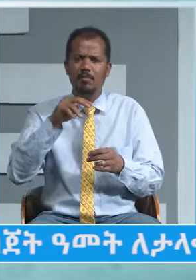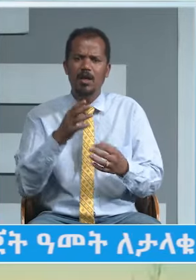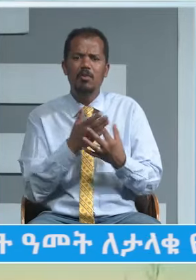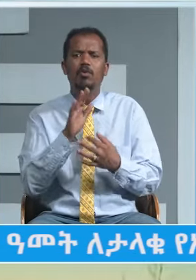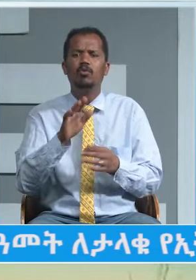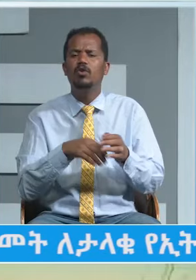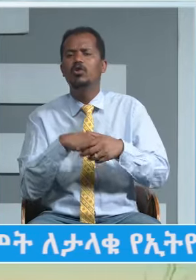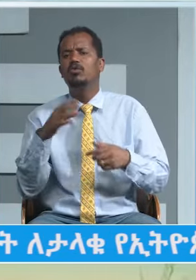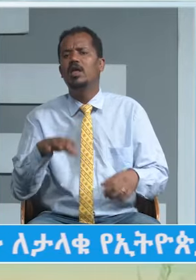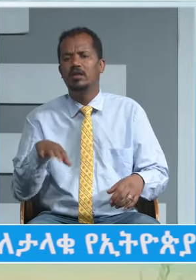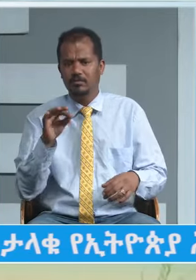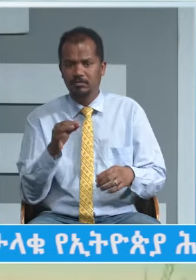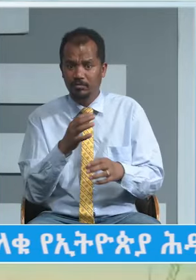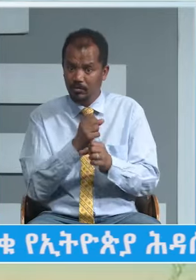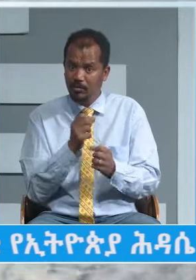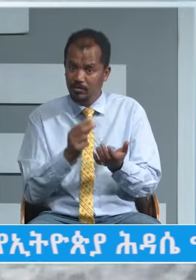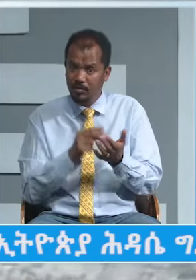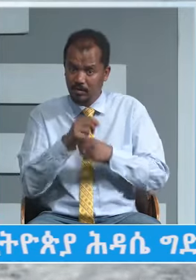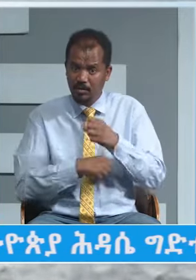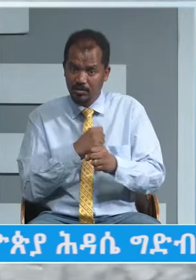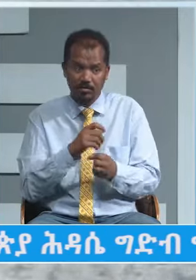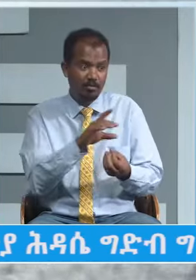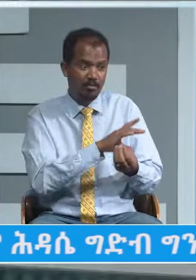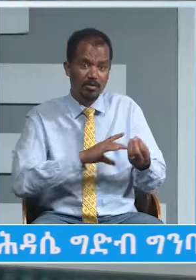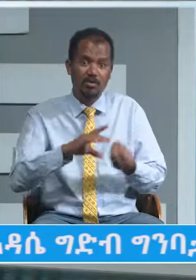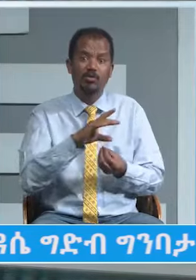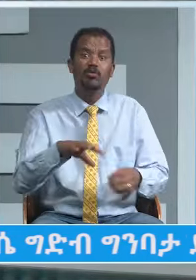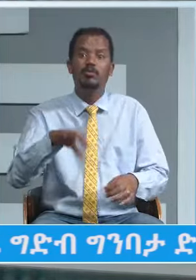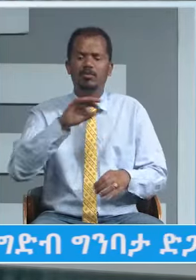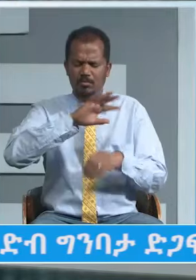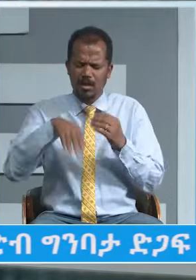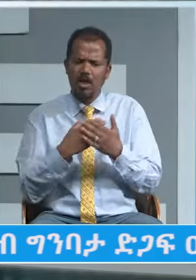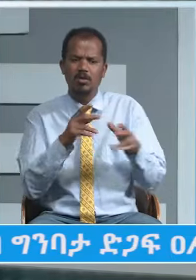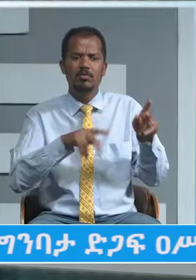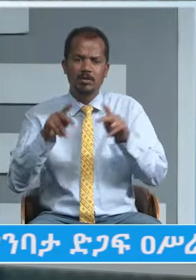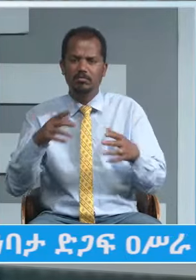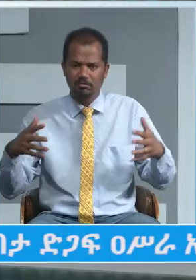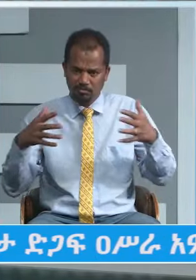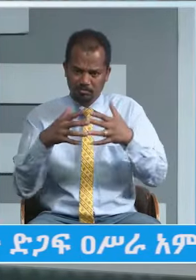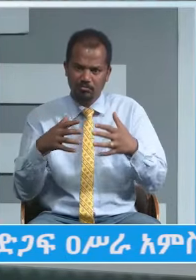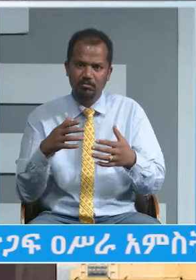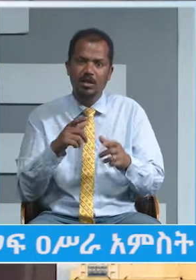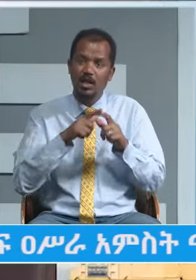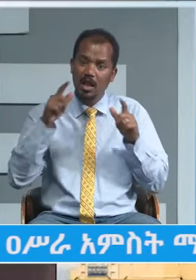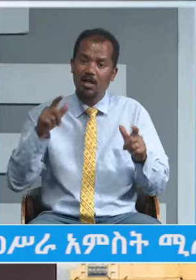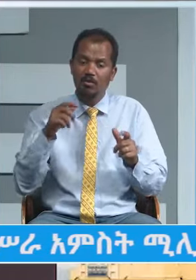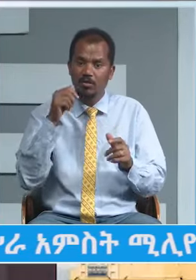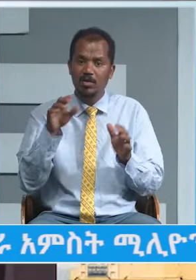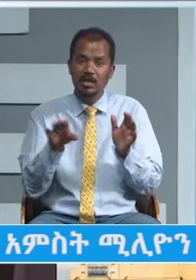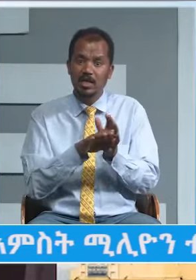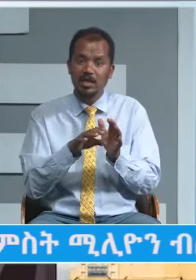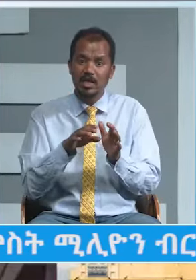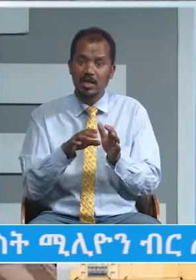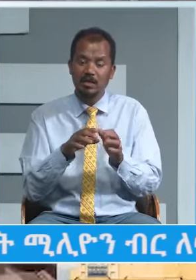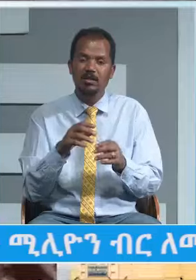ስኬታማነት የበኩሉን እየተወጣ ይገኛል። በተያዘው በጀት ዓመትም በክልሉ የሚገኘውን መላውን ህብረተሰብ በማሳተፍ ለታላቁ